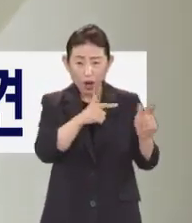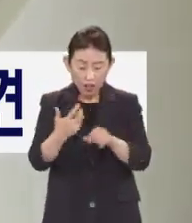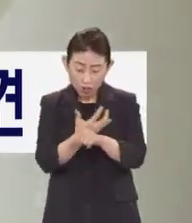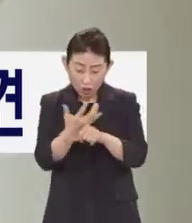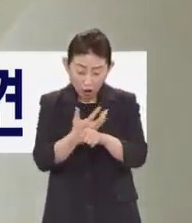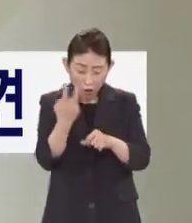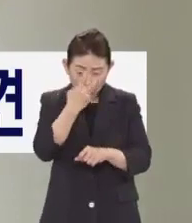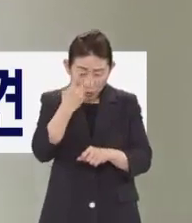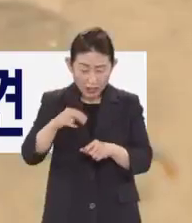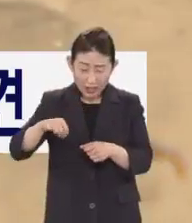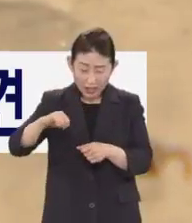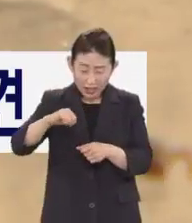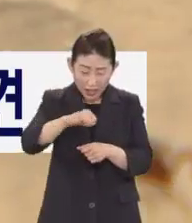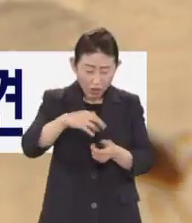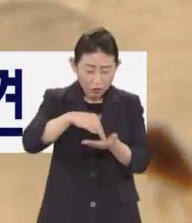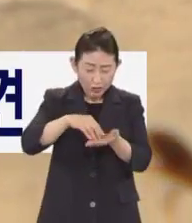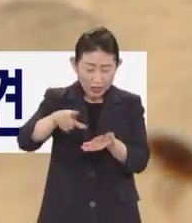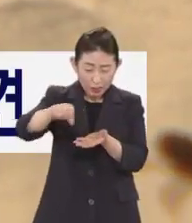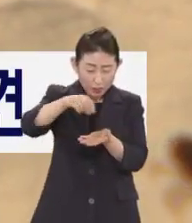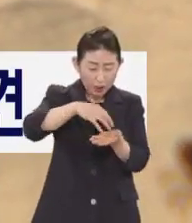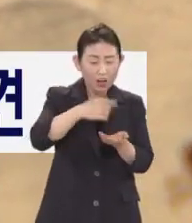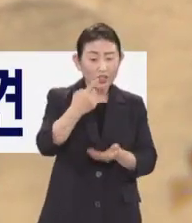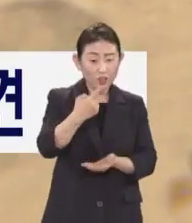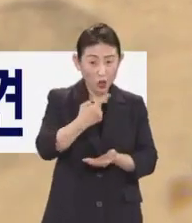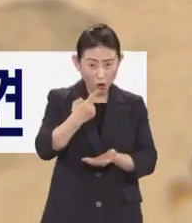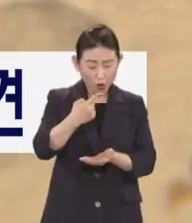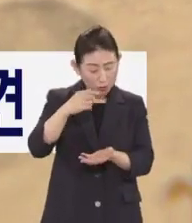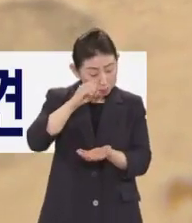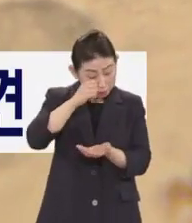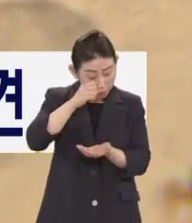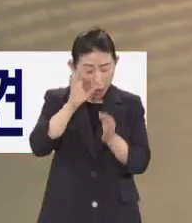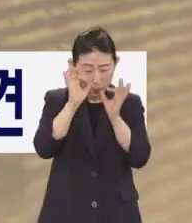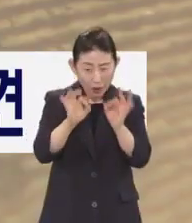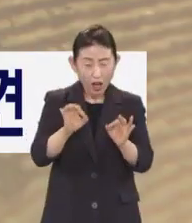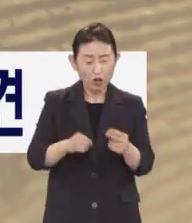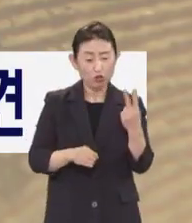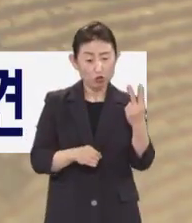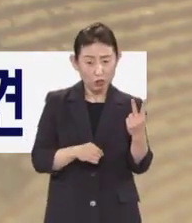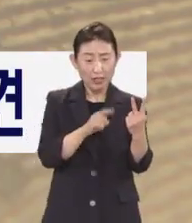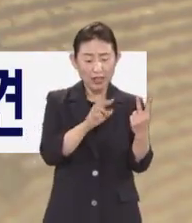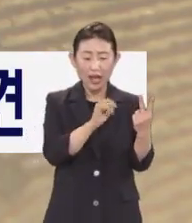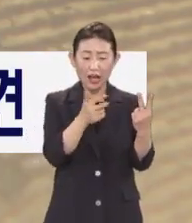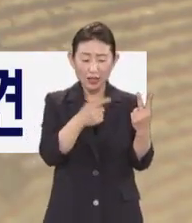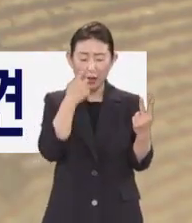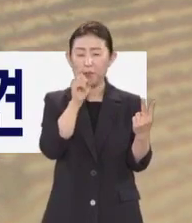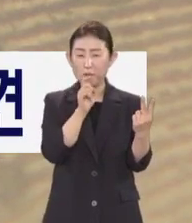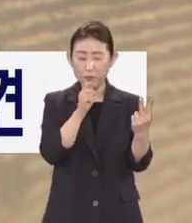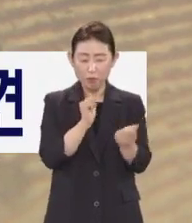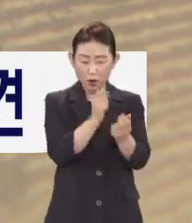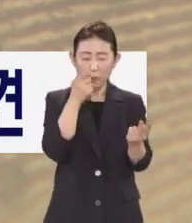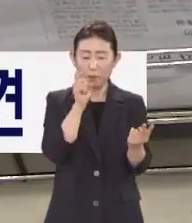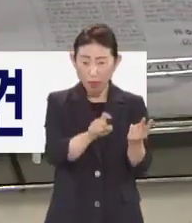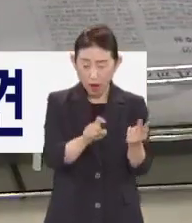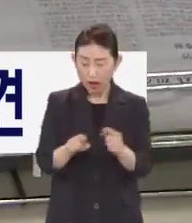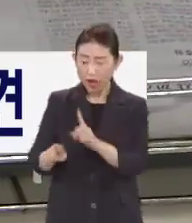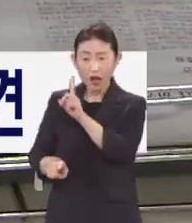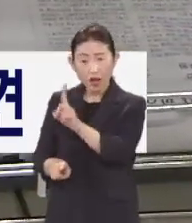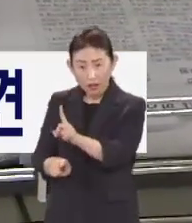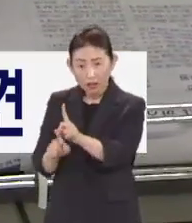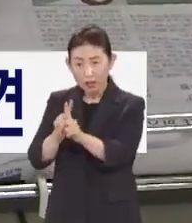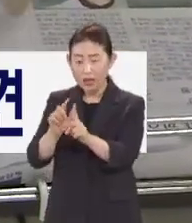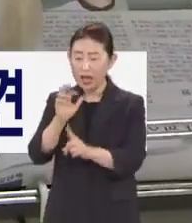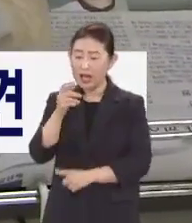유기동물에서 참진드기 천여 마리를 채집해 검사한 결과 두 마리의 혈액에서 아나플라즈마증 병원체가 검출됐고